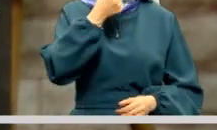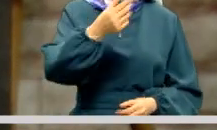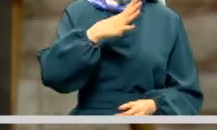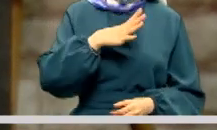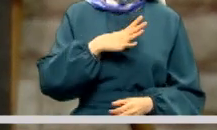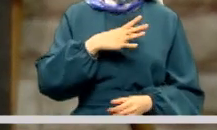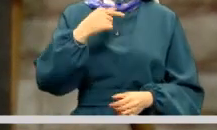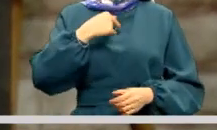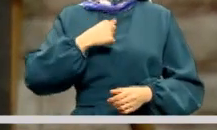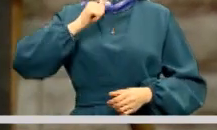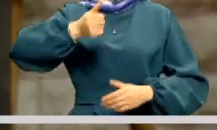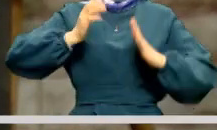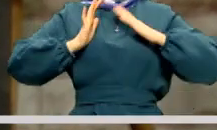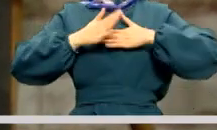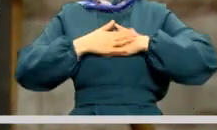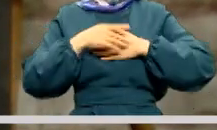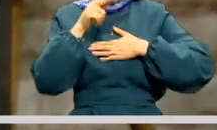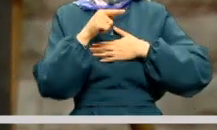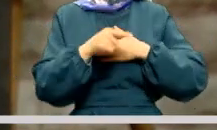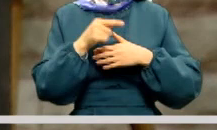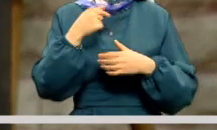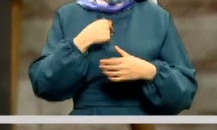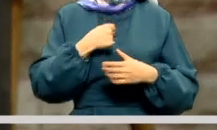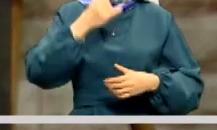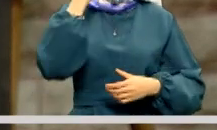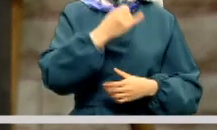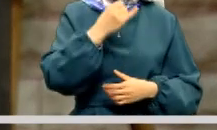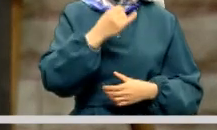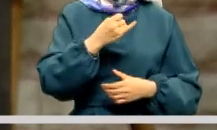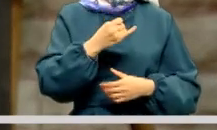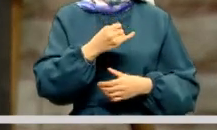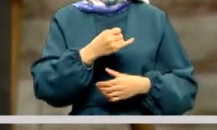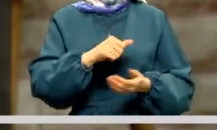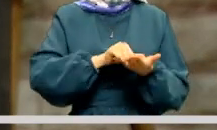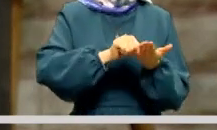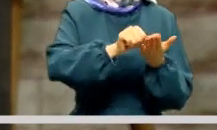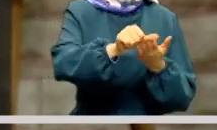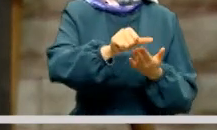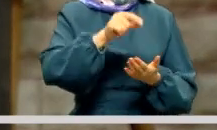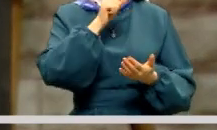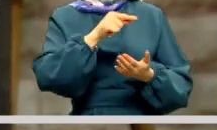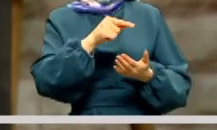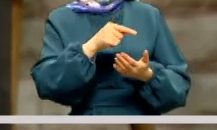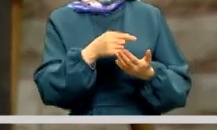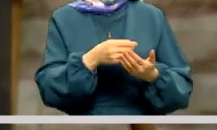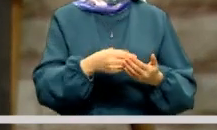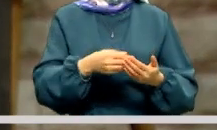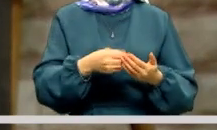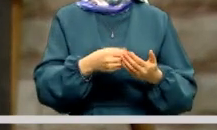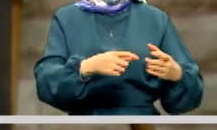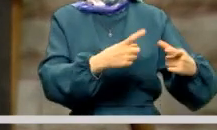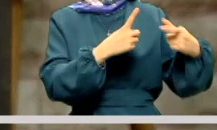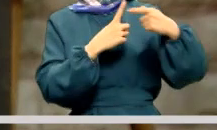var Ben günlük namazımı kılıyorsam o namaz beni kötülükten fuhşiyattan her türlü Hoş olmayan şeylerden de alıkoyması gerekiyor